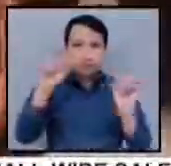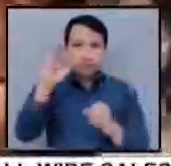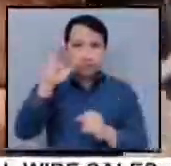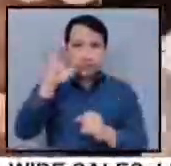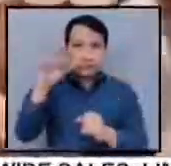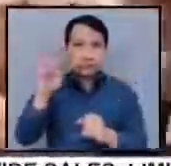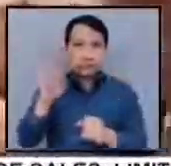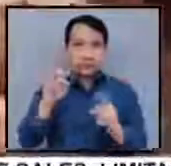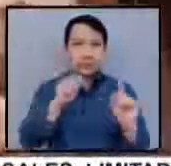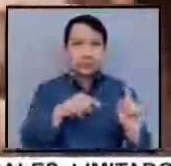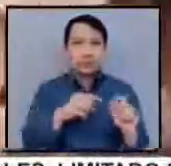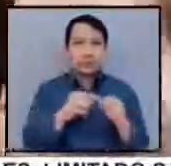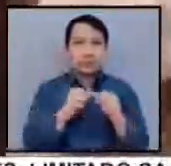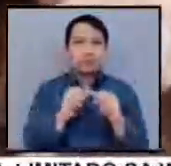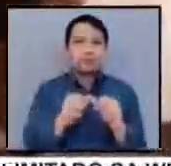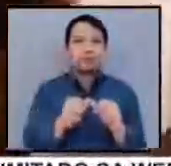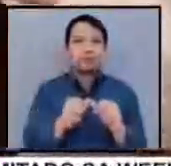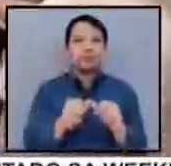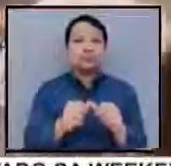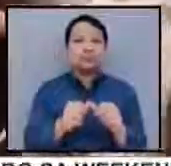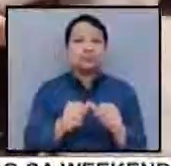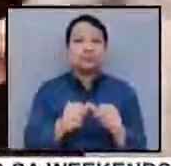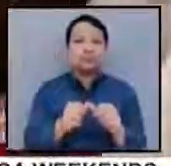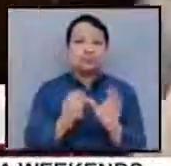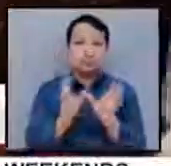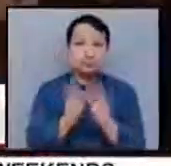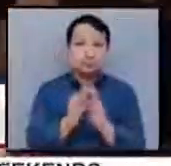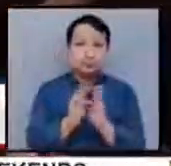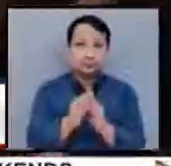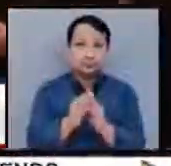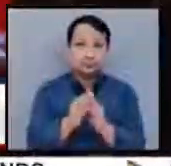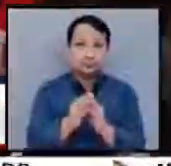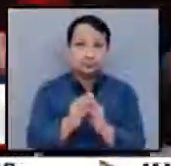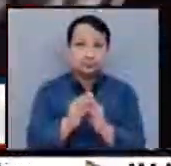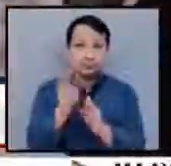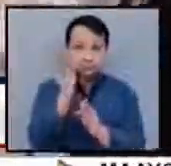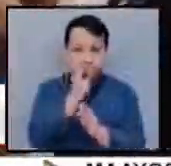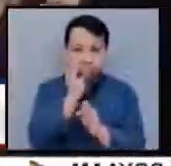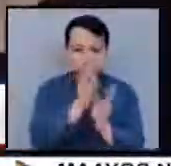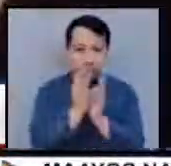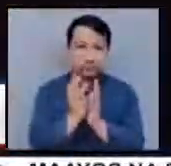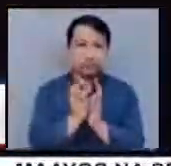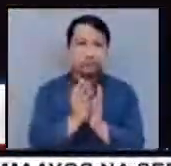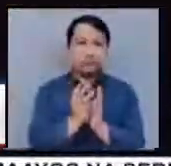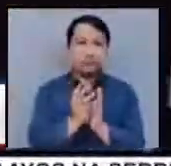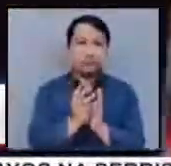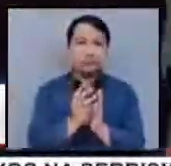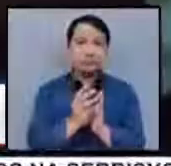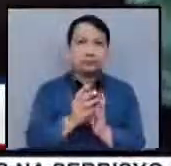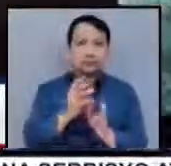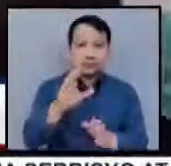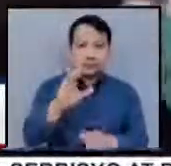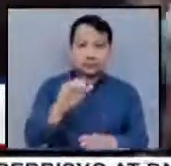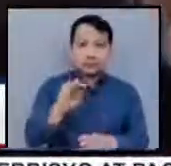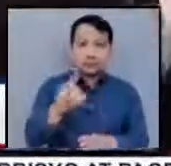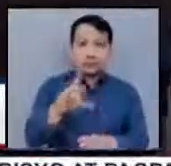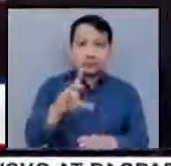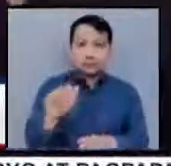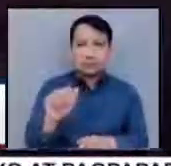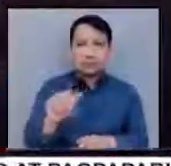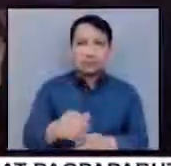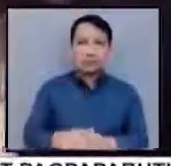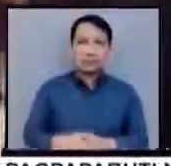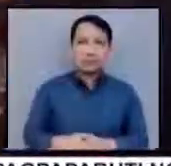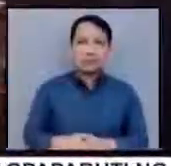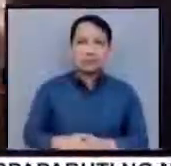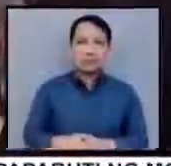Jr. sa isinagawang pagtitipo ng Filipino community sa Penampeng, Cambodia. Ferdinand